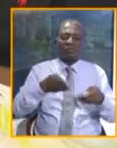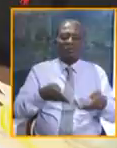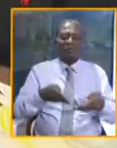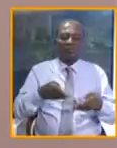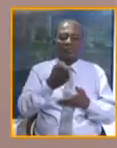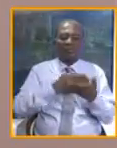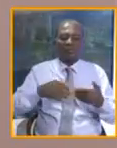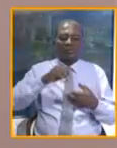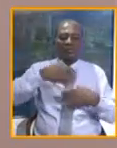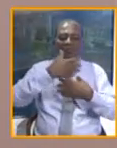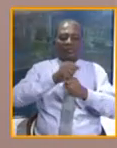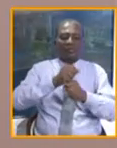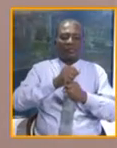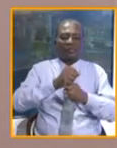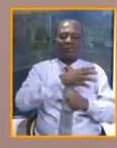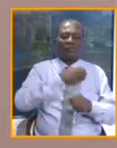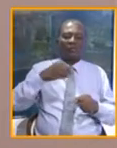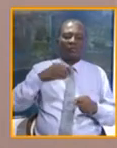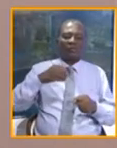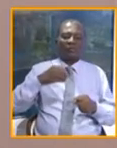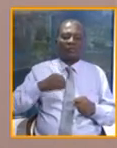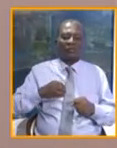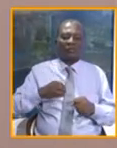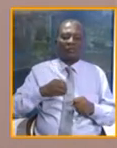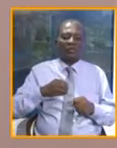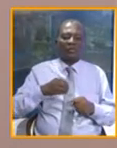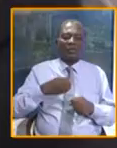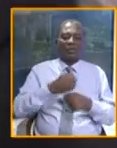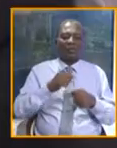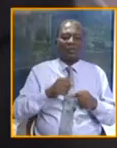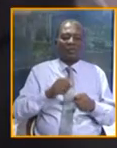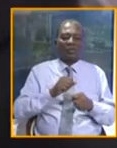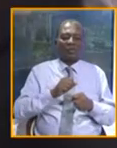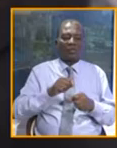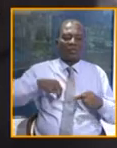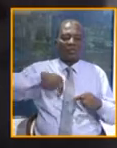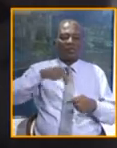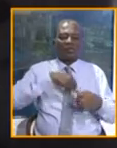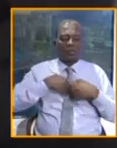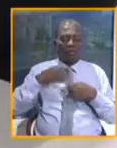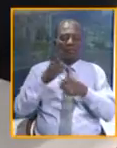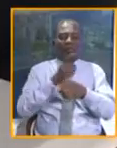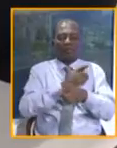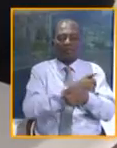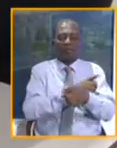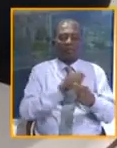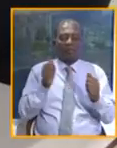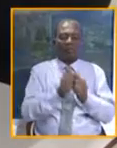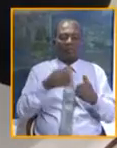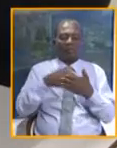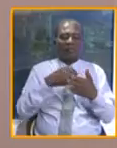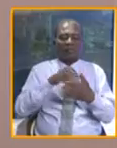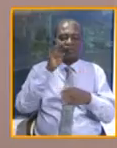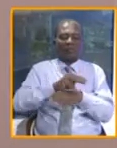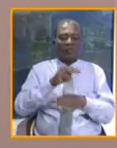y a certains qu'il va falloir créer et concevoir le curriculum de formation. Nous avons développé, par exemple, parmi ces nouveaux métiers,